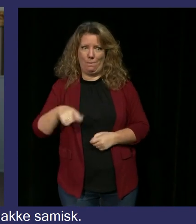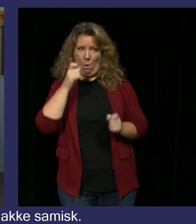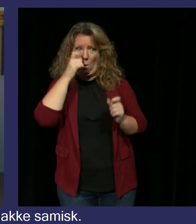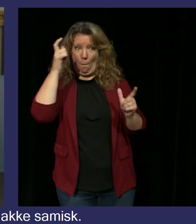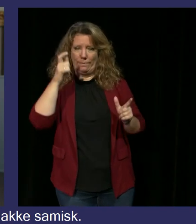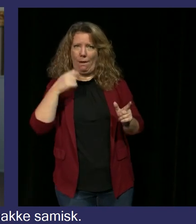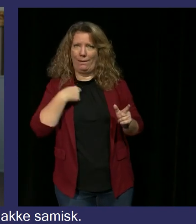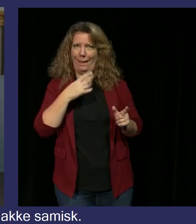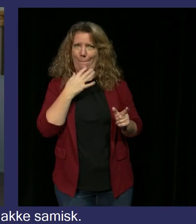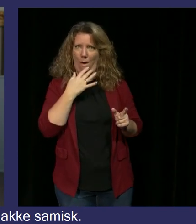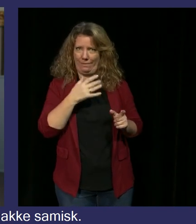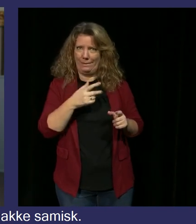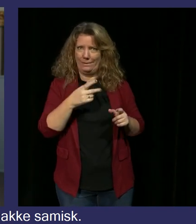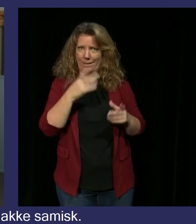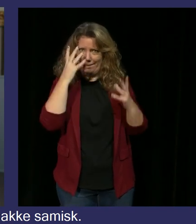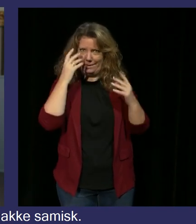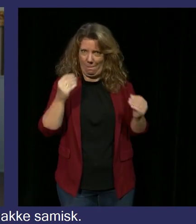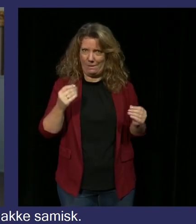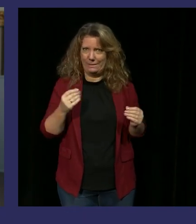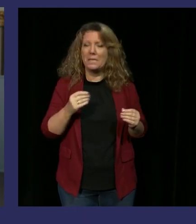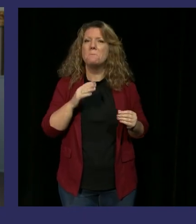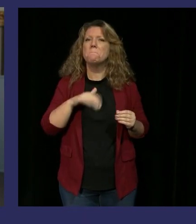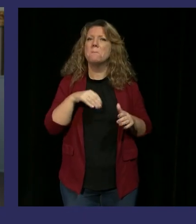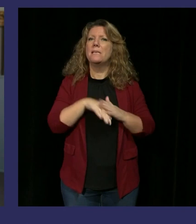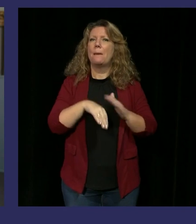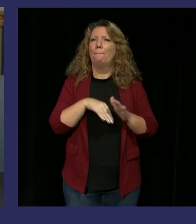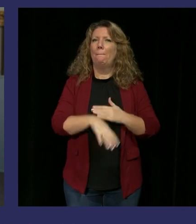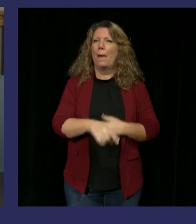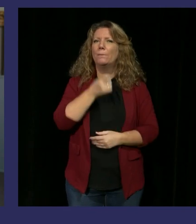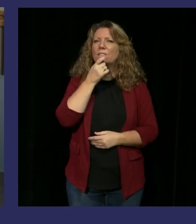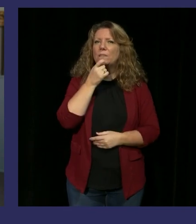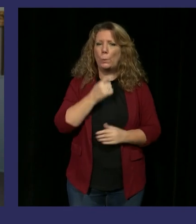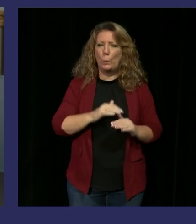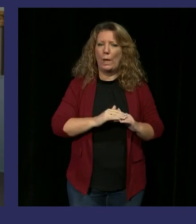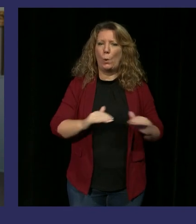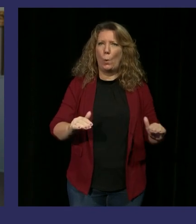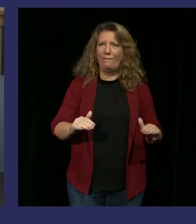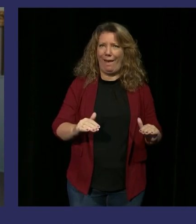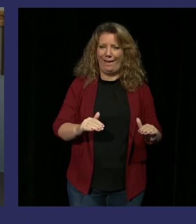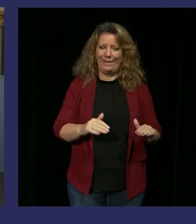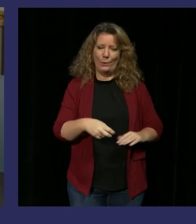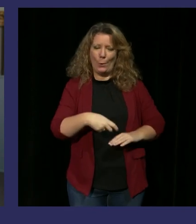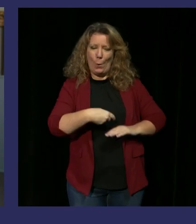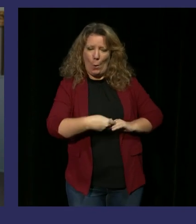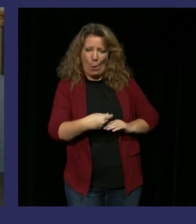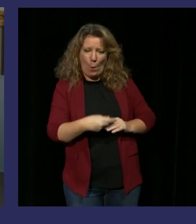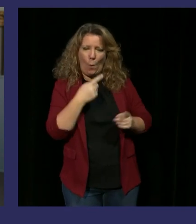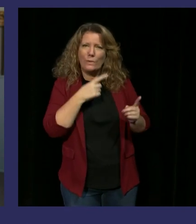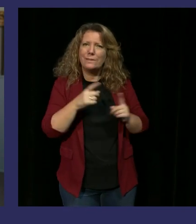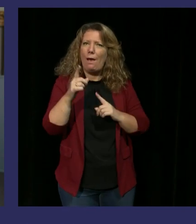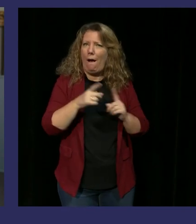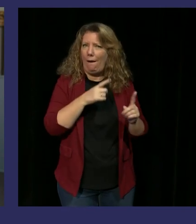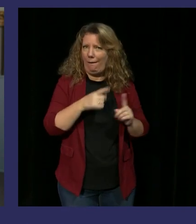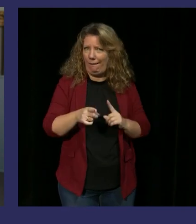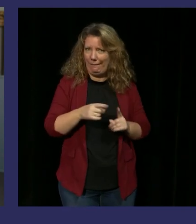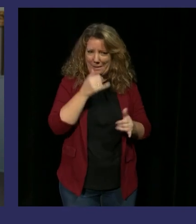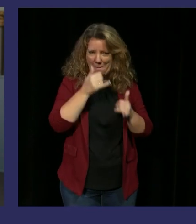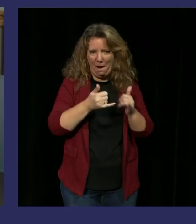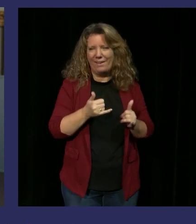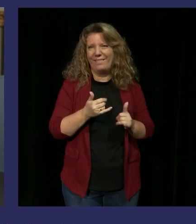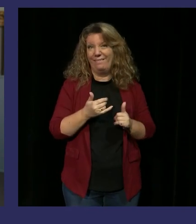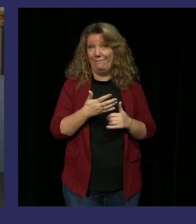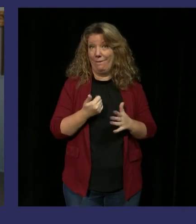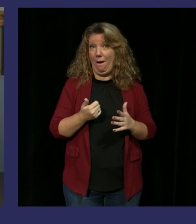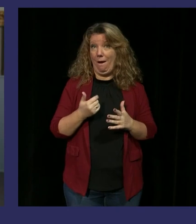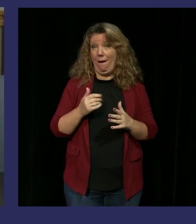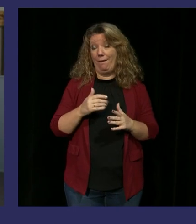stuegulvet hjemme med ungen og sang til henne fra en sånn barnesangbok på